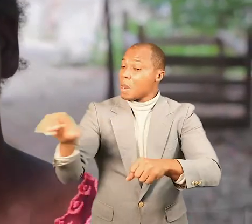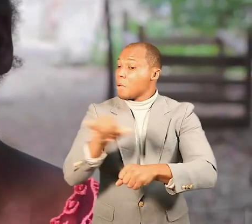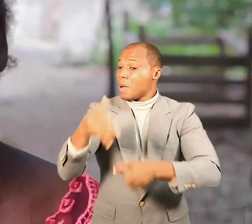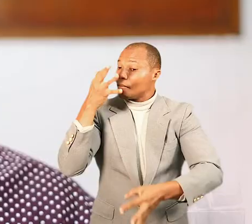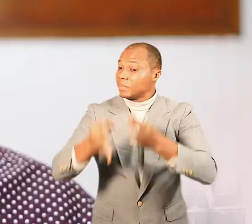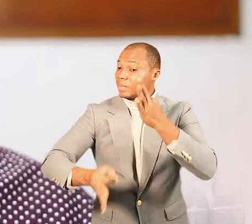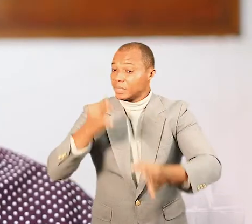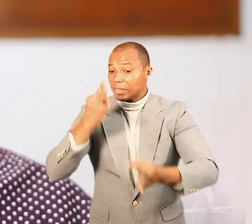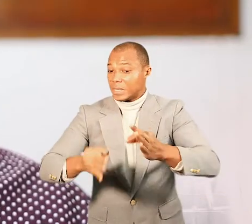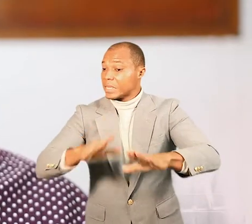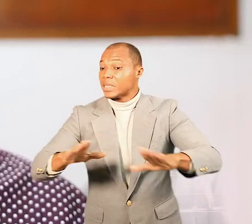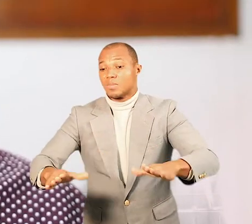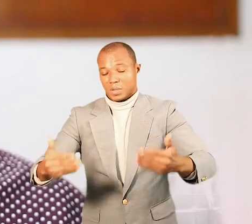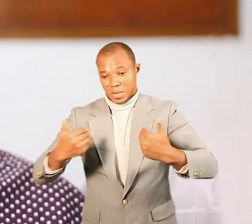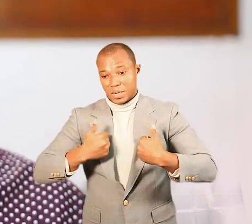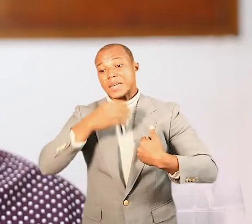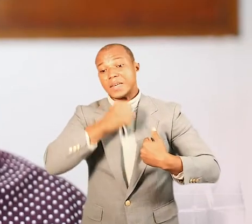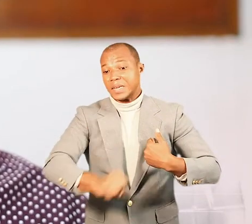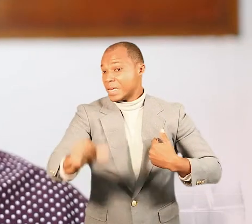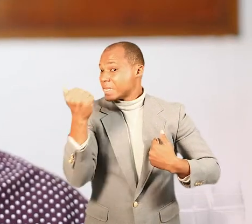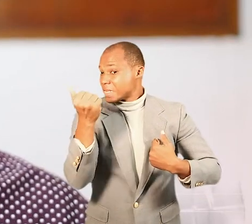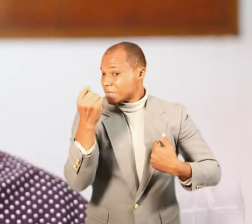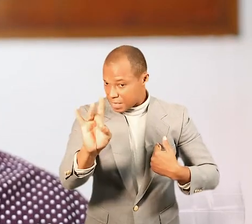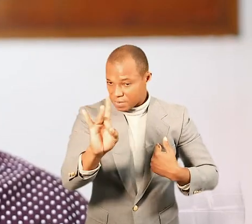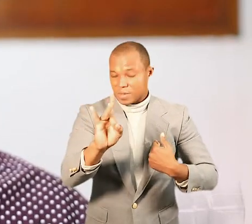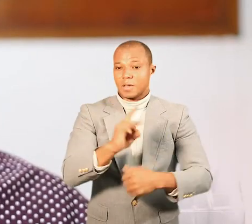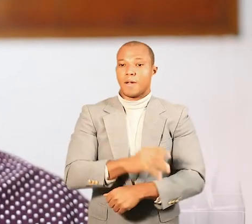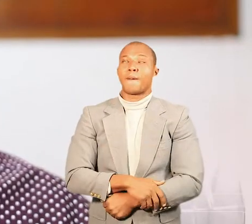de aider. Avant même que les mineurs